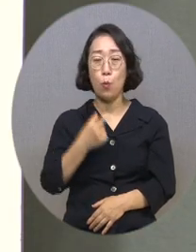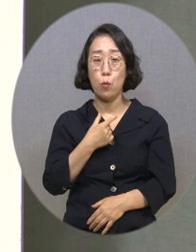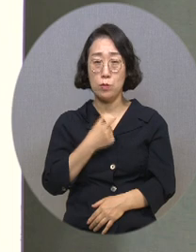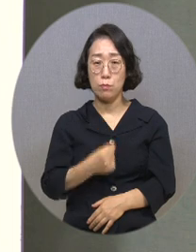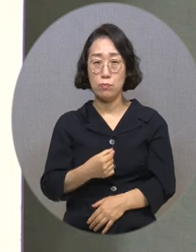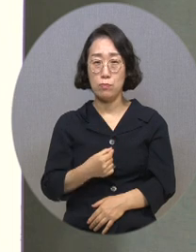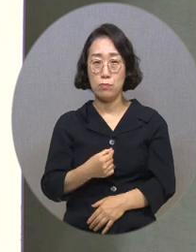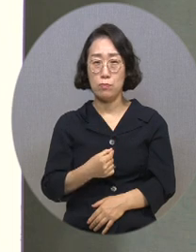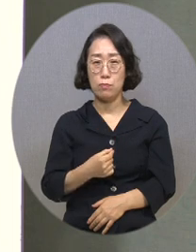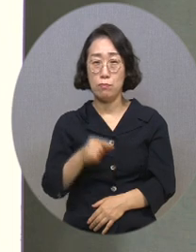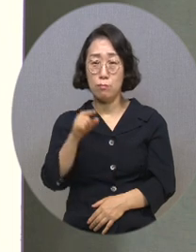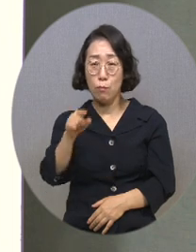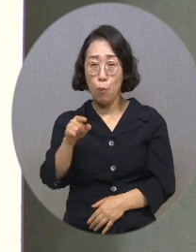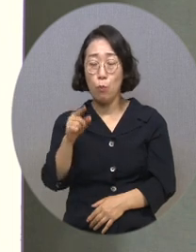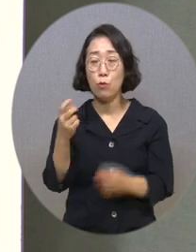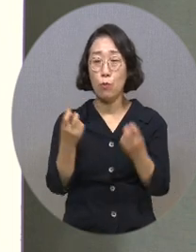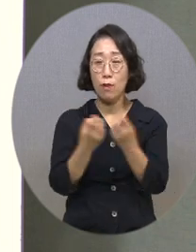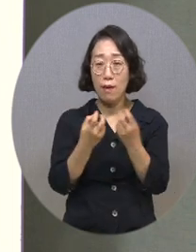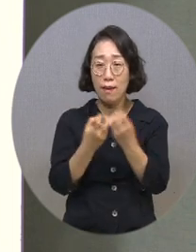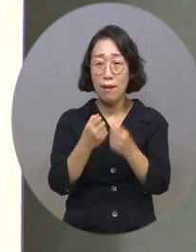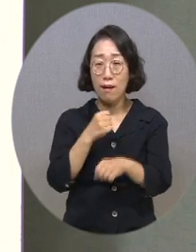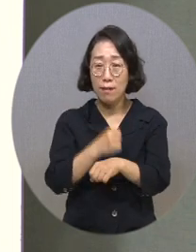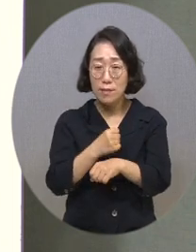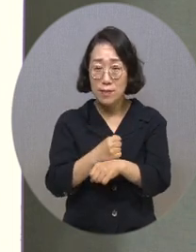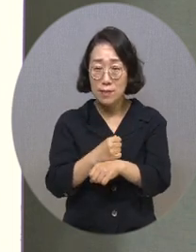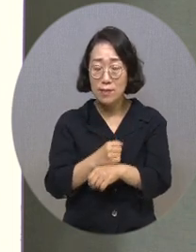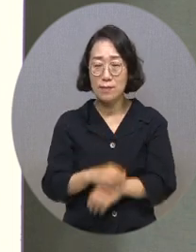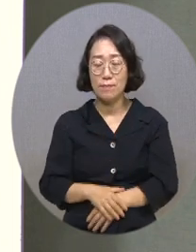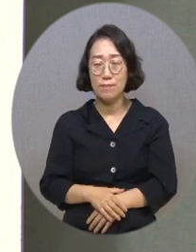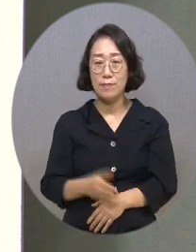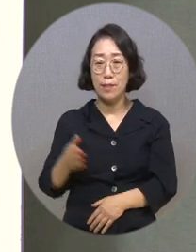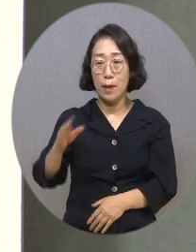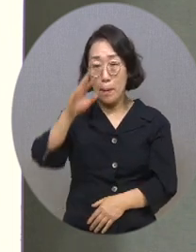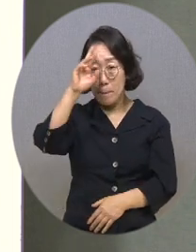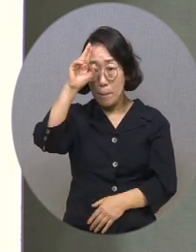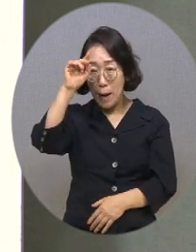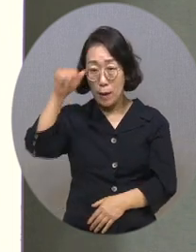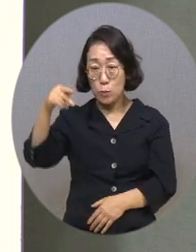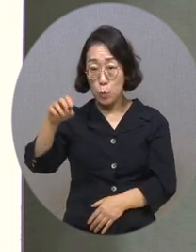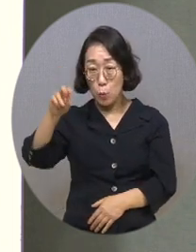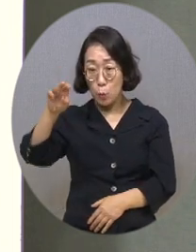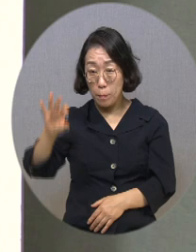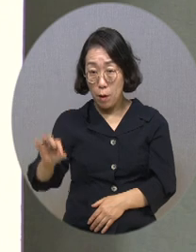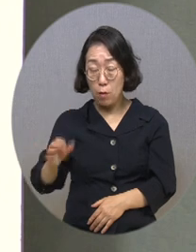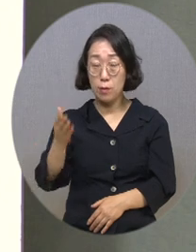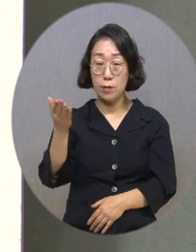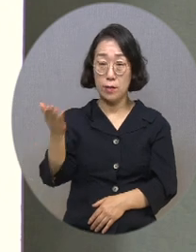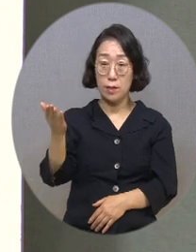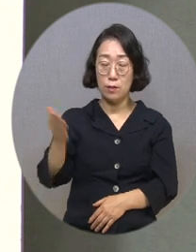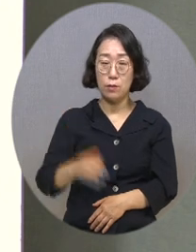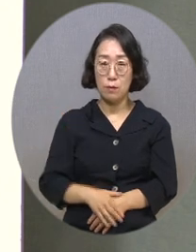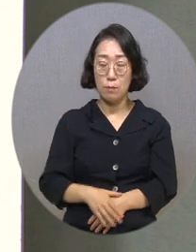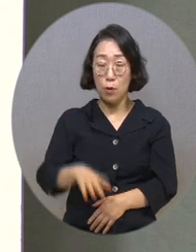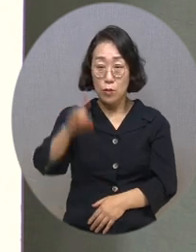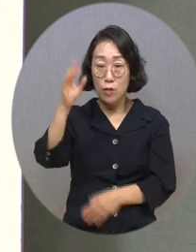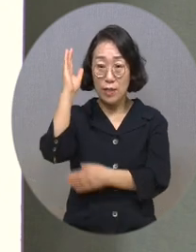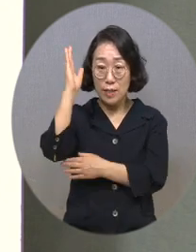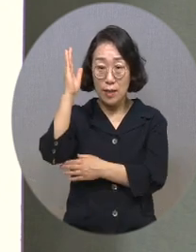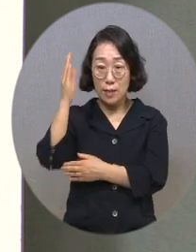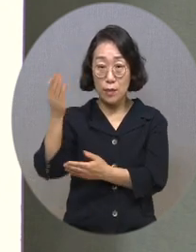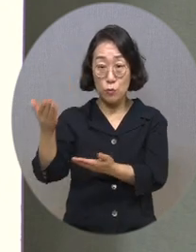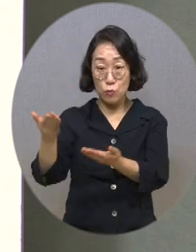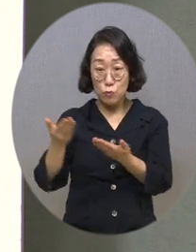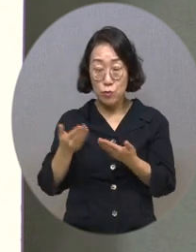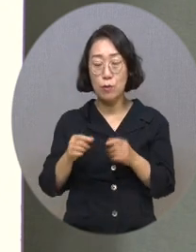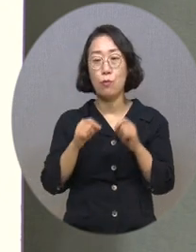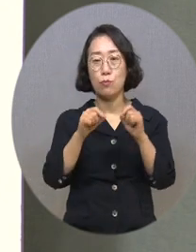싶은데 그걸 어떻게 하지? 아까 그 박종명 우리 시민 기자께서 네. 먼저 말씀하셨지만은